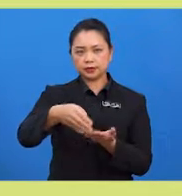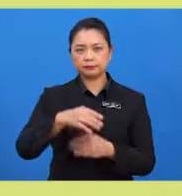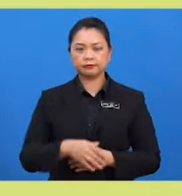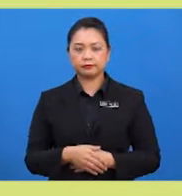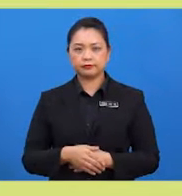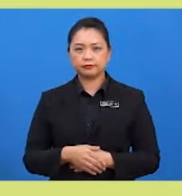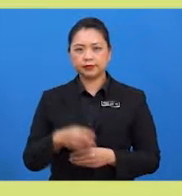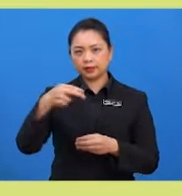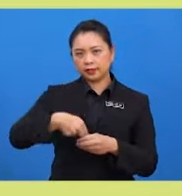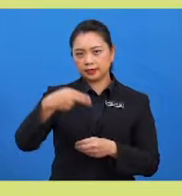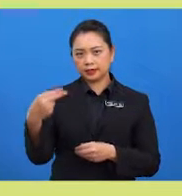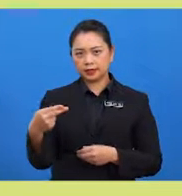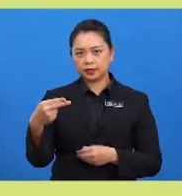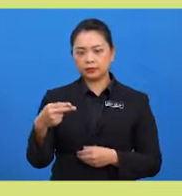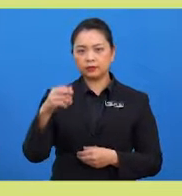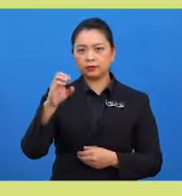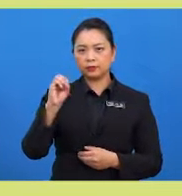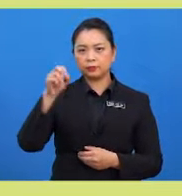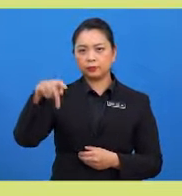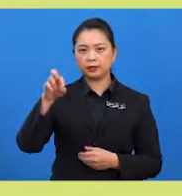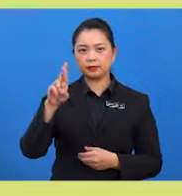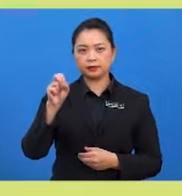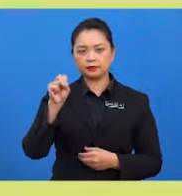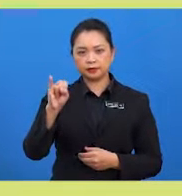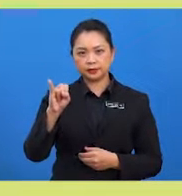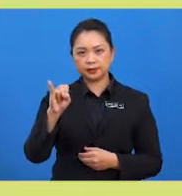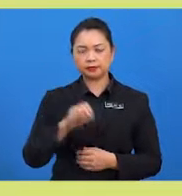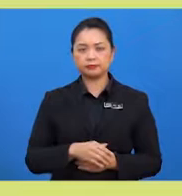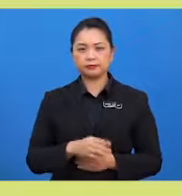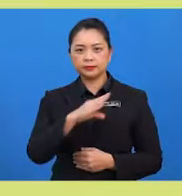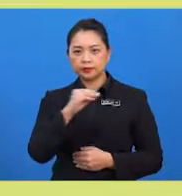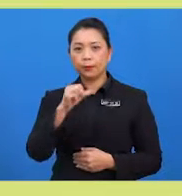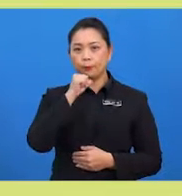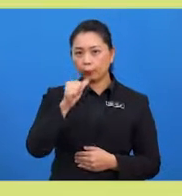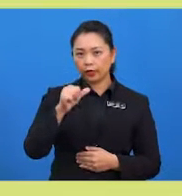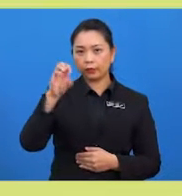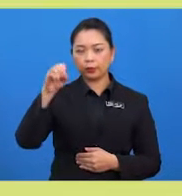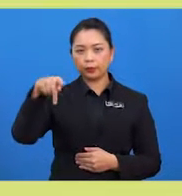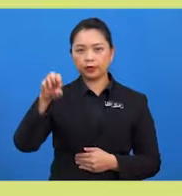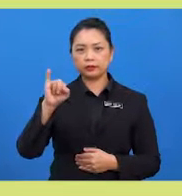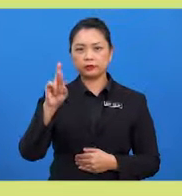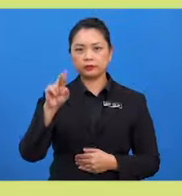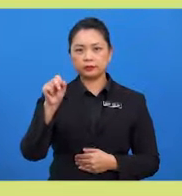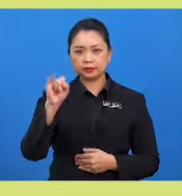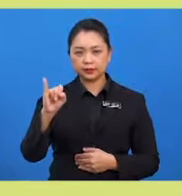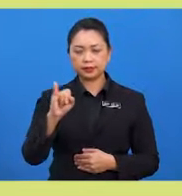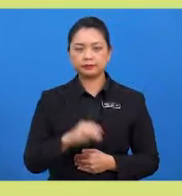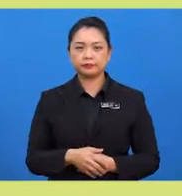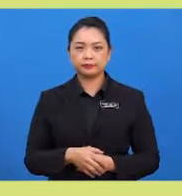menyenaraikan semua hasil operasi seperti komisen dan juga hasil bukan operasi seperti faedah atas